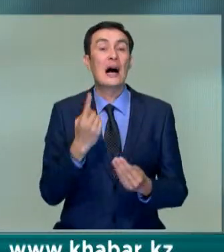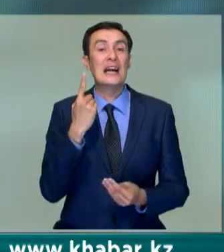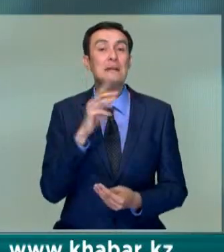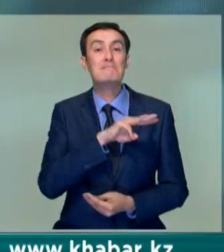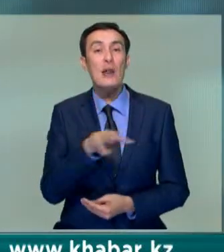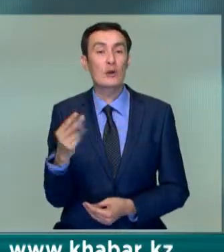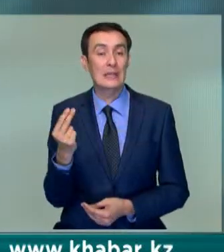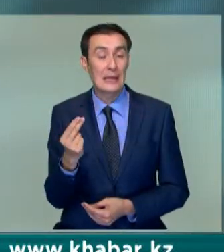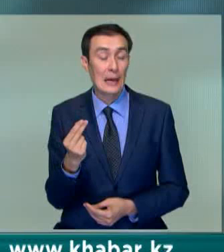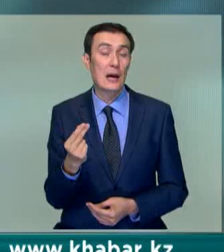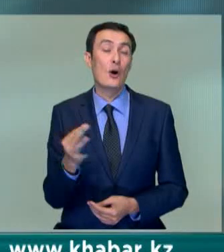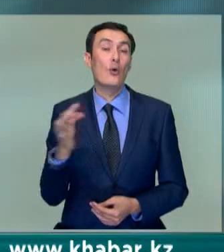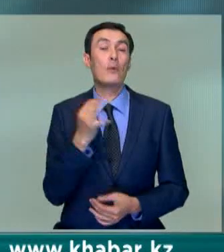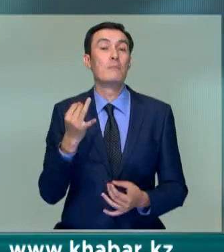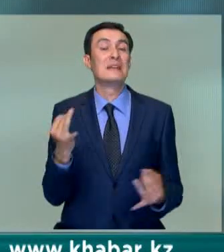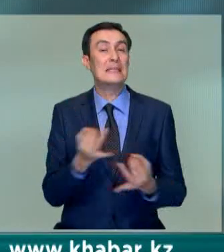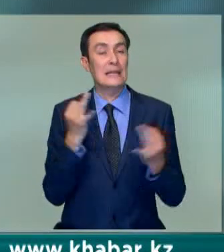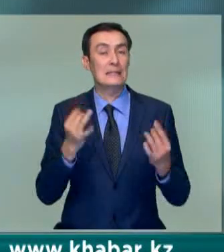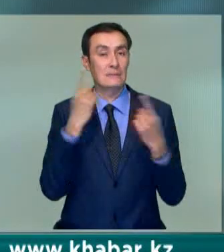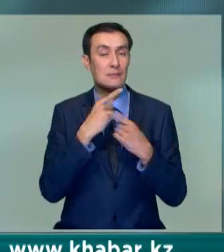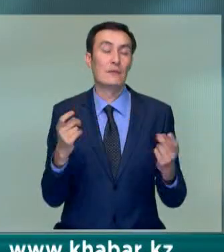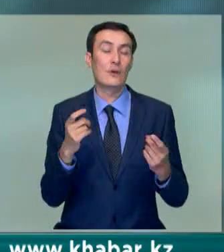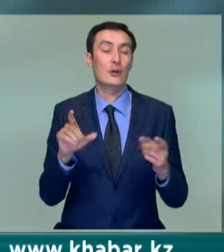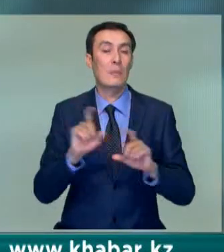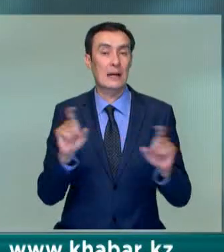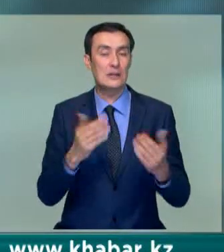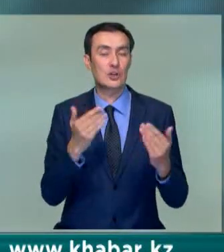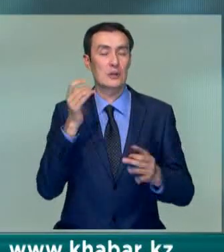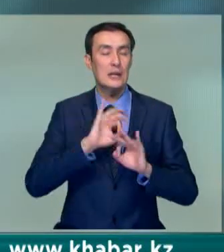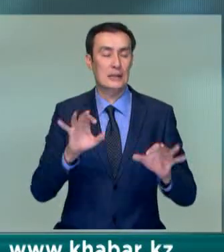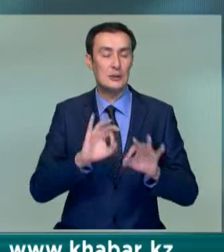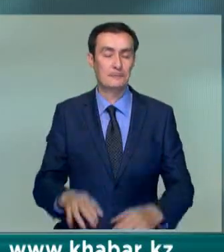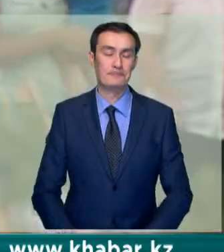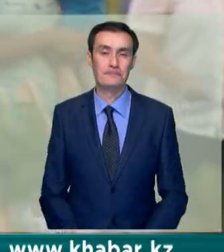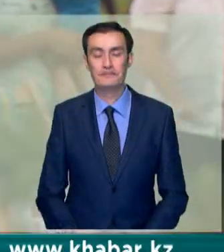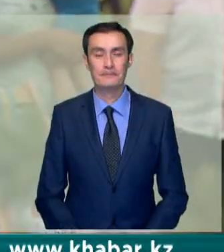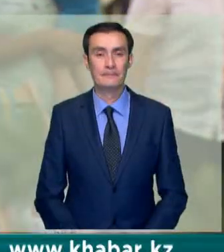миллиона тенге. О приятных сюрпризах от «Апорт» молла в следующем сюжете.